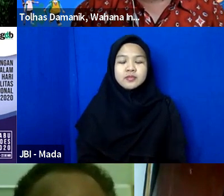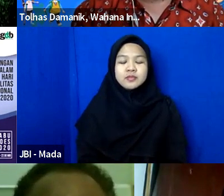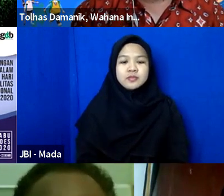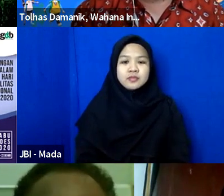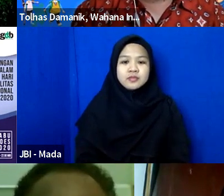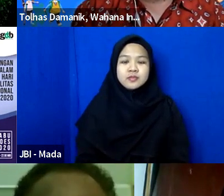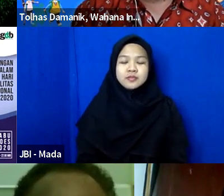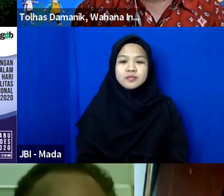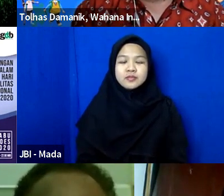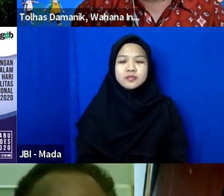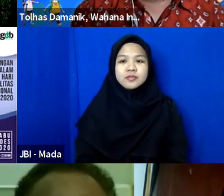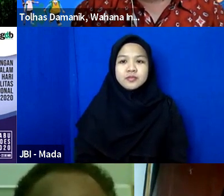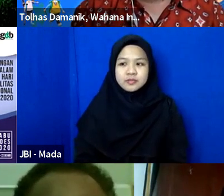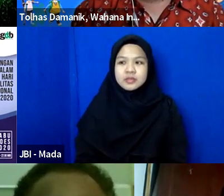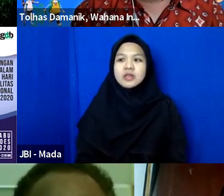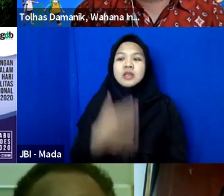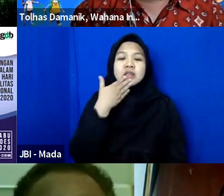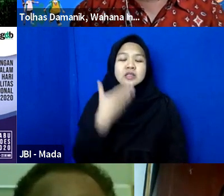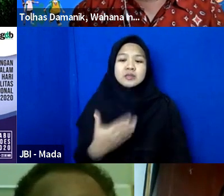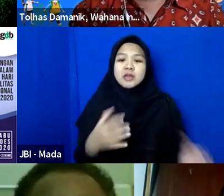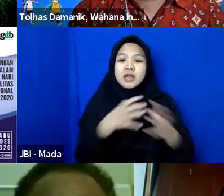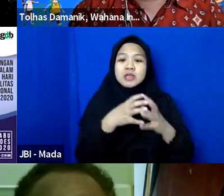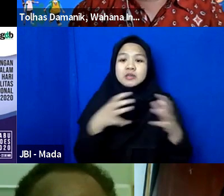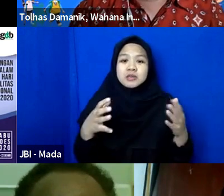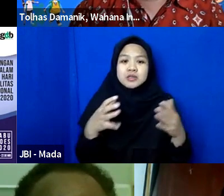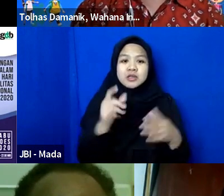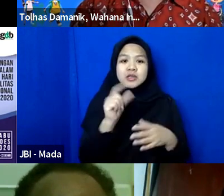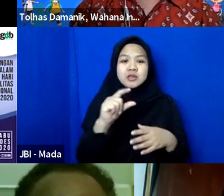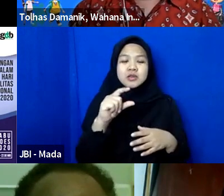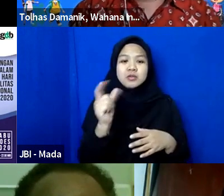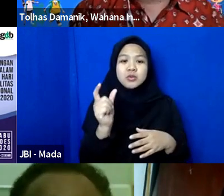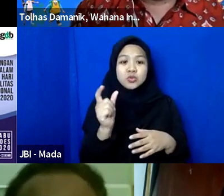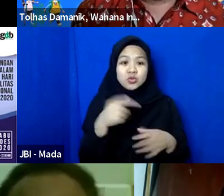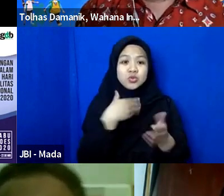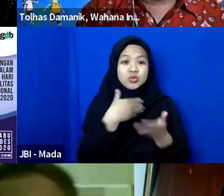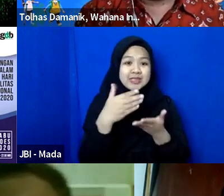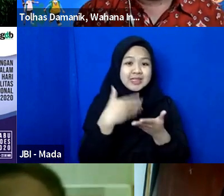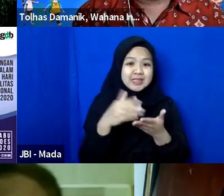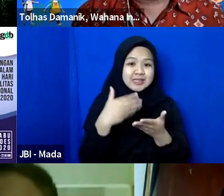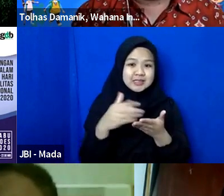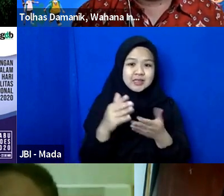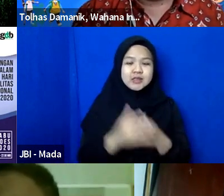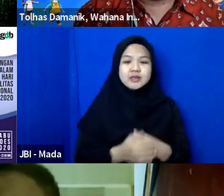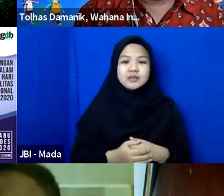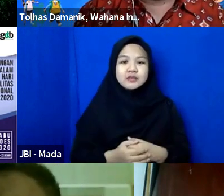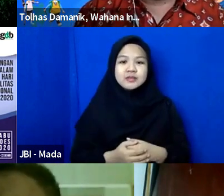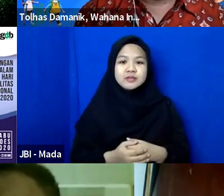ya Oke terima kasih banyak Mbak ucuk seringnya dan a